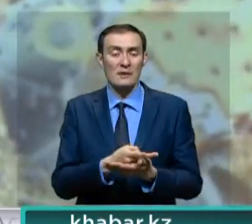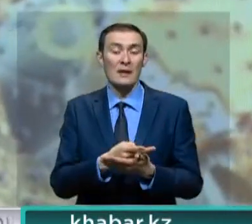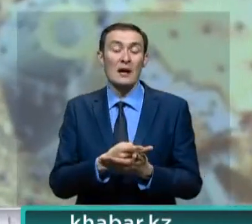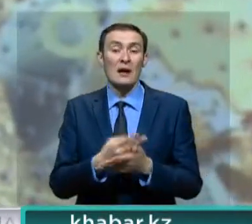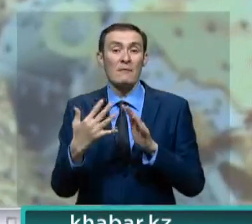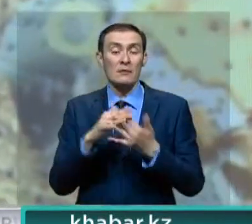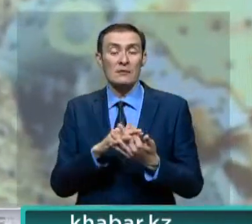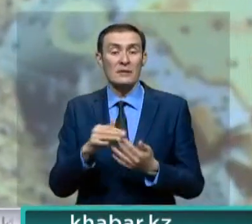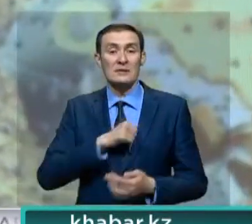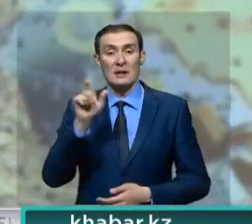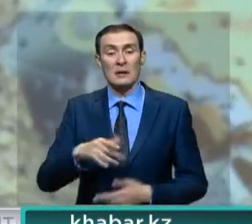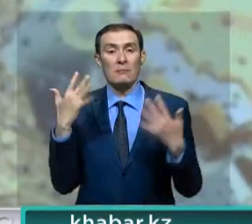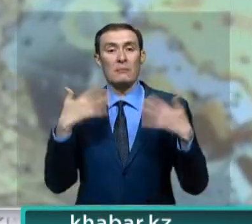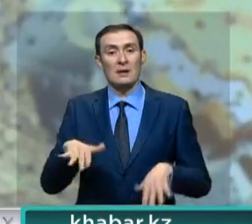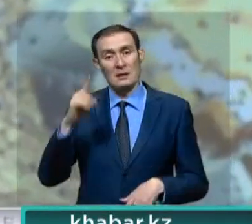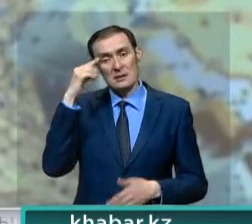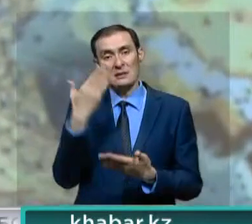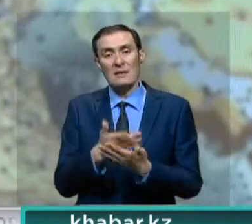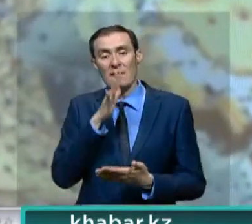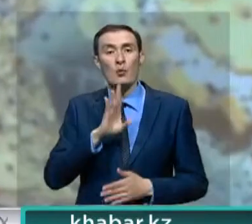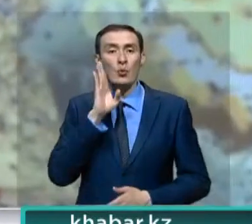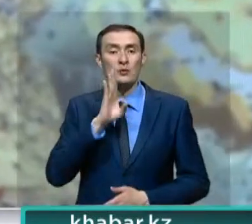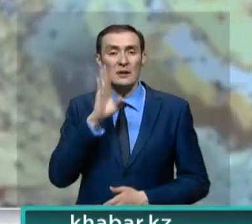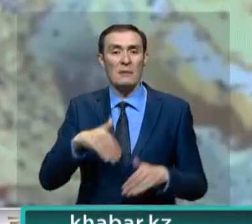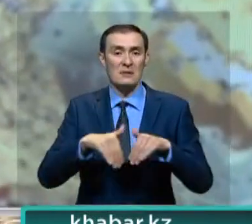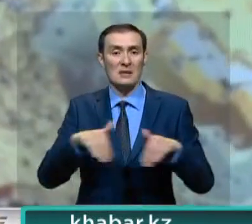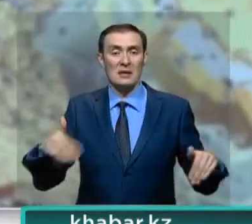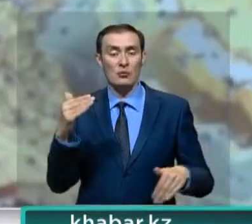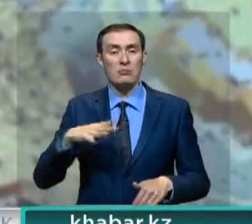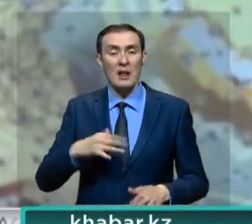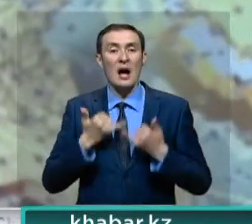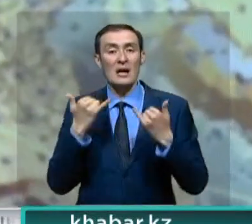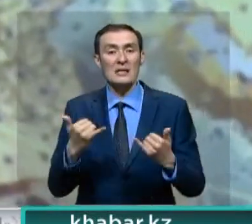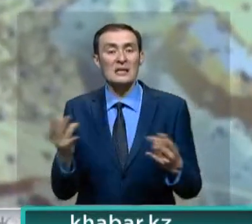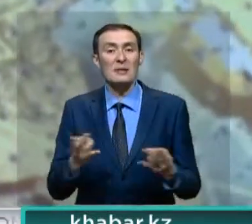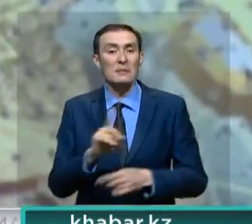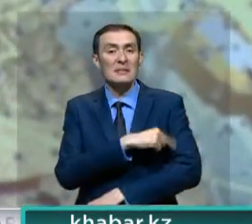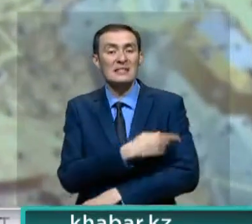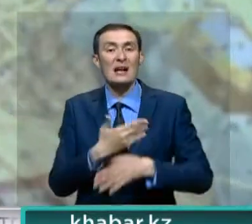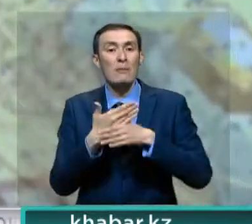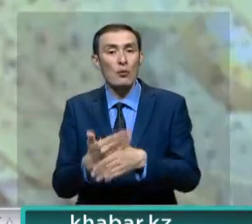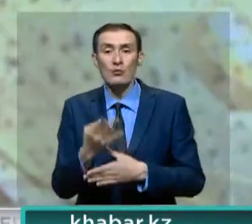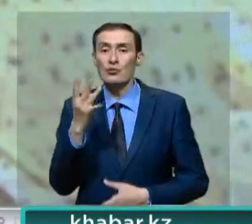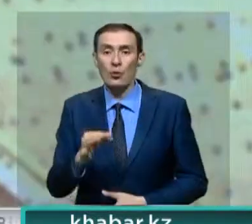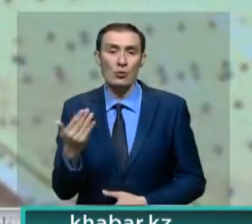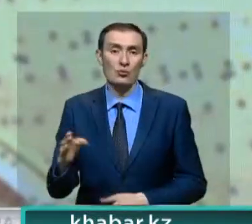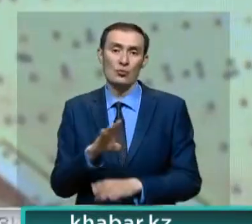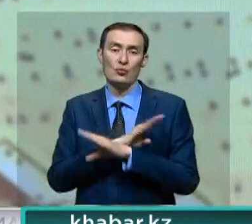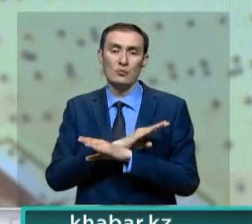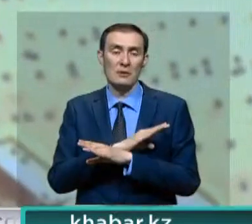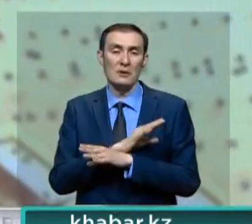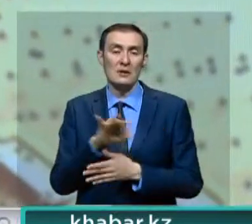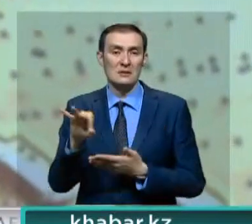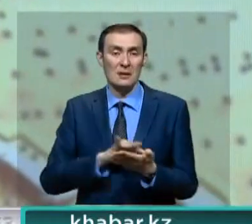Гвардейский. Солдат потерял сознание во время утреннего построения. Ему была оказана необходимая медицинская помощь, но он скончался, не